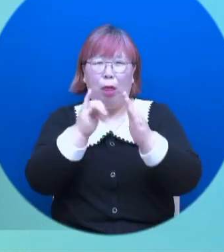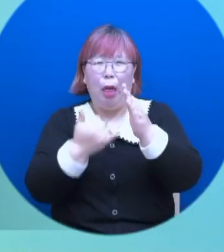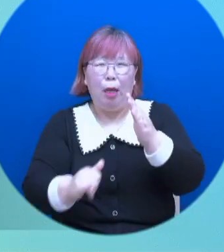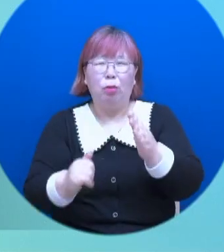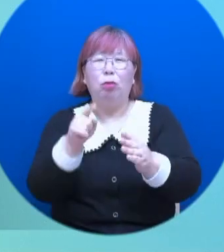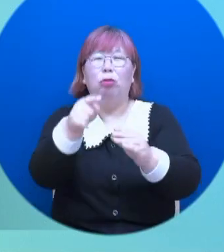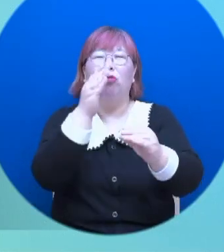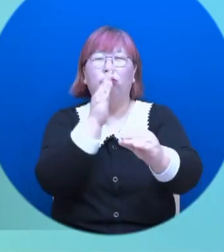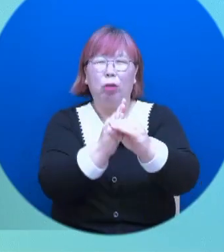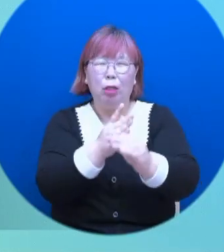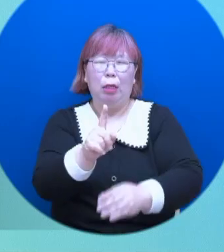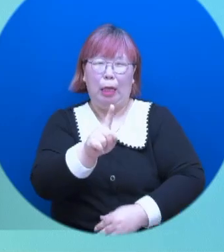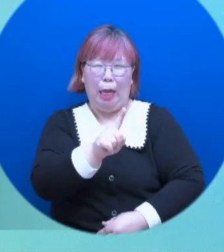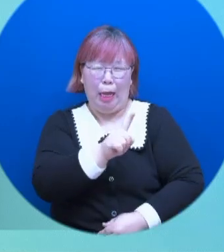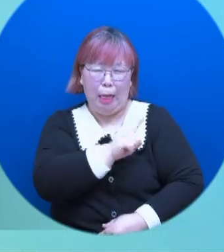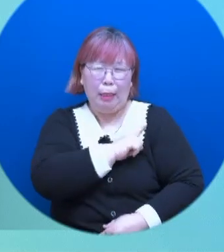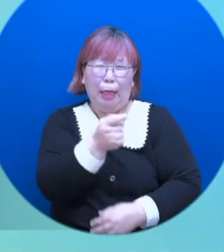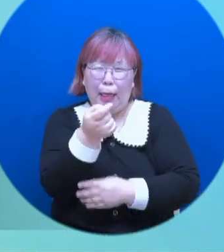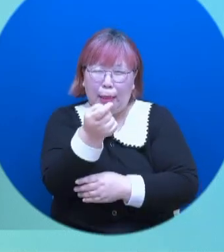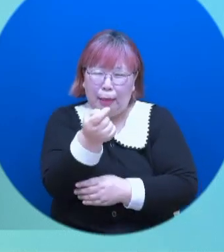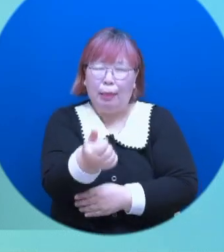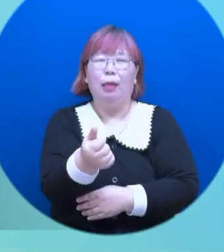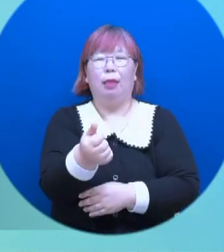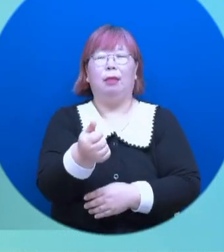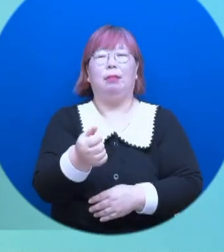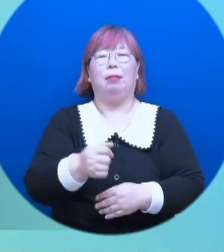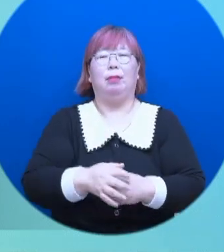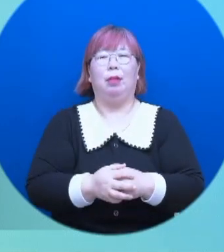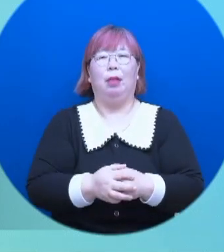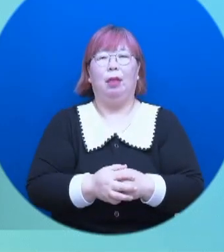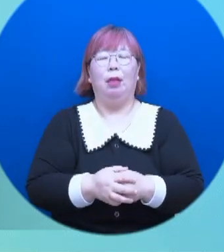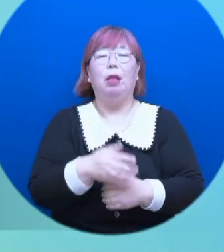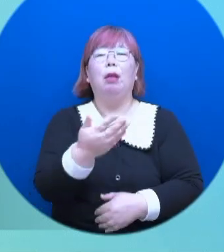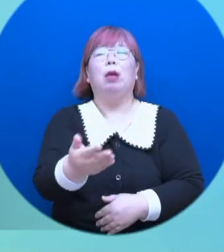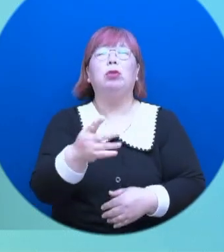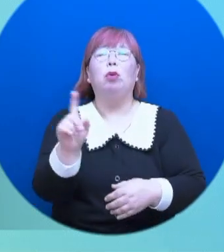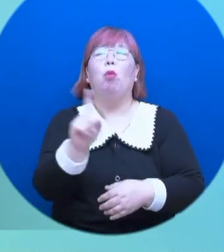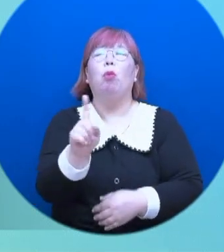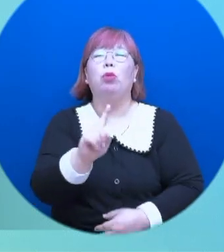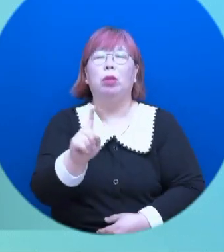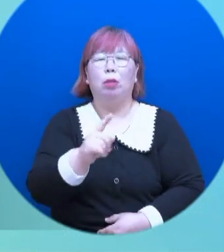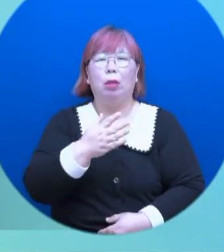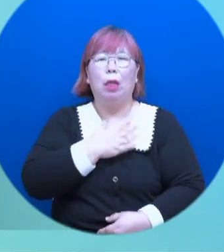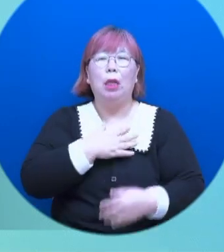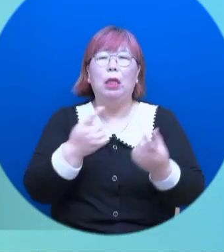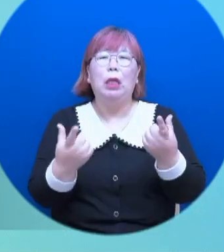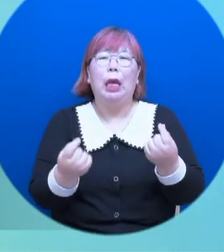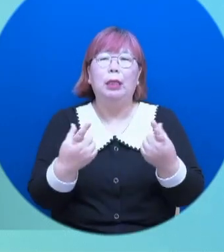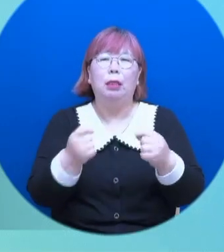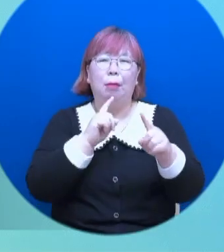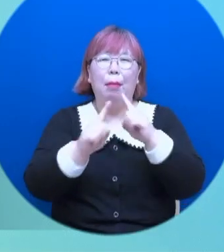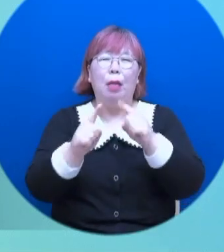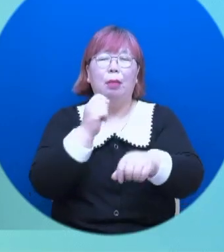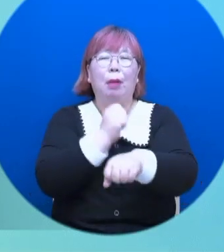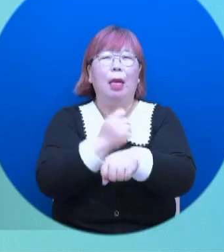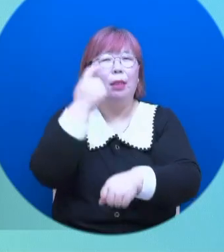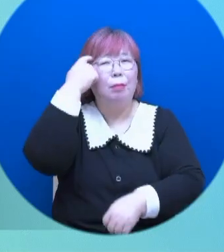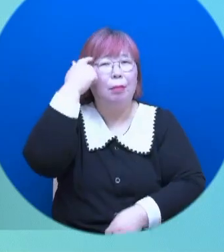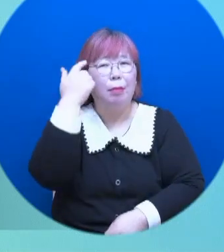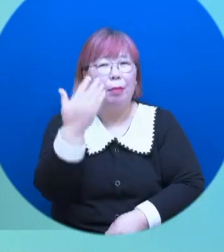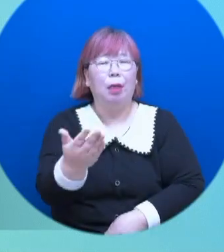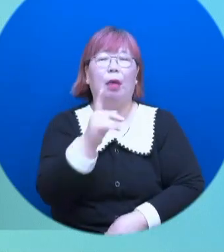가족 중에 가장 미약하지 아니하니까 당신이 어찌하여 내게 이같이